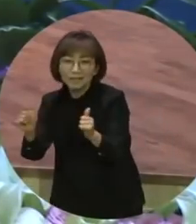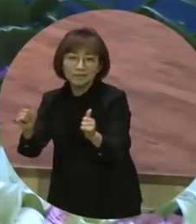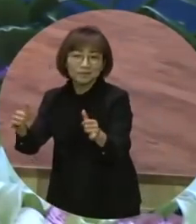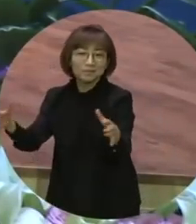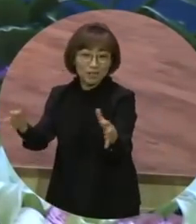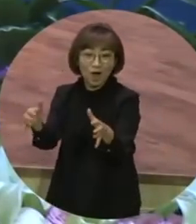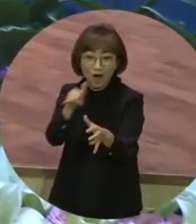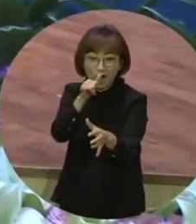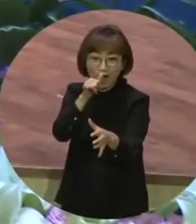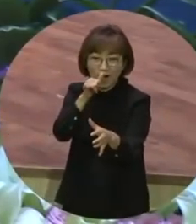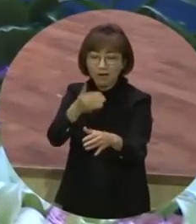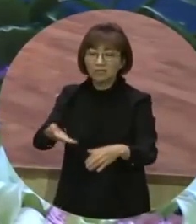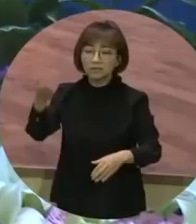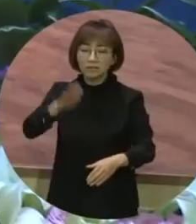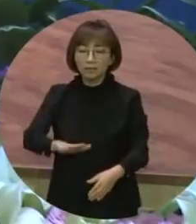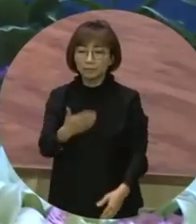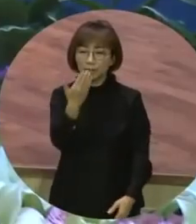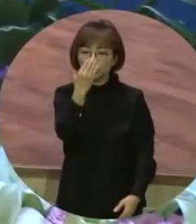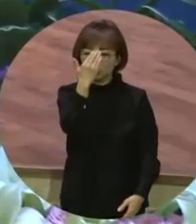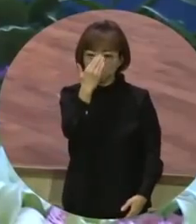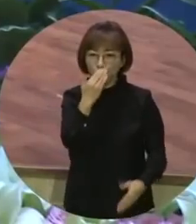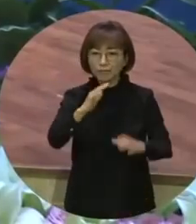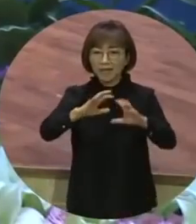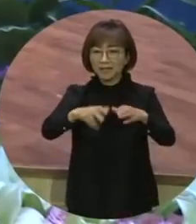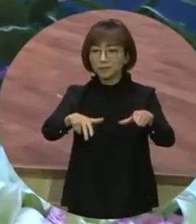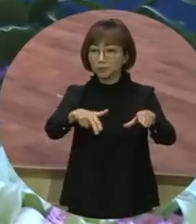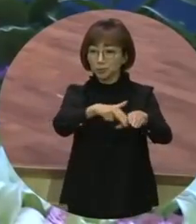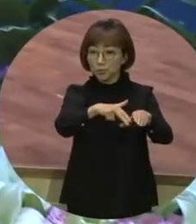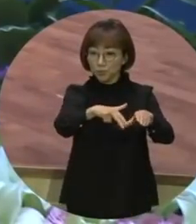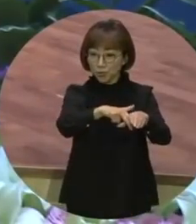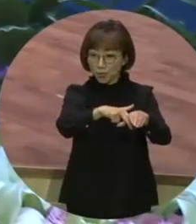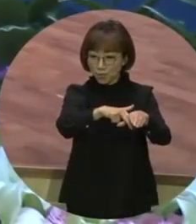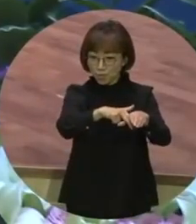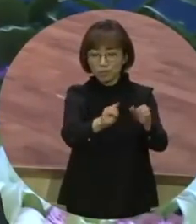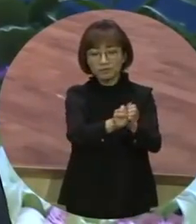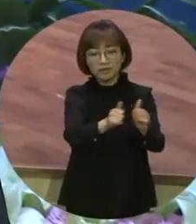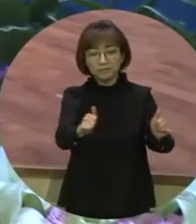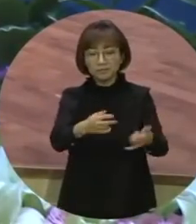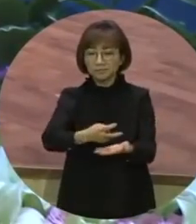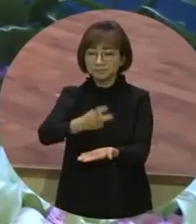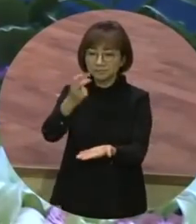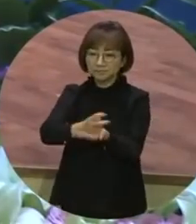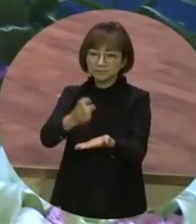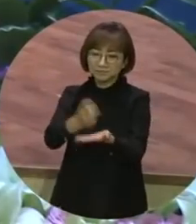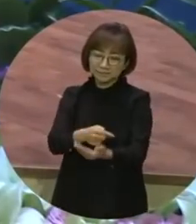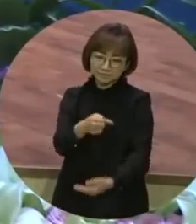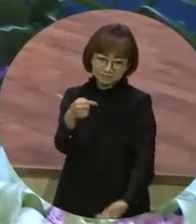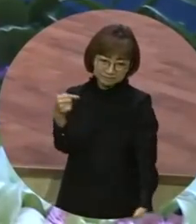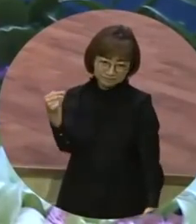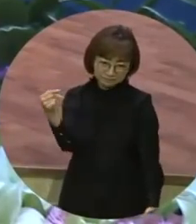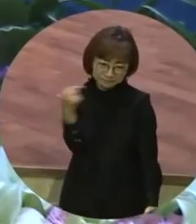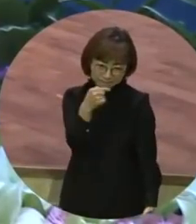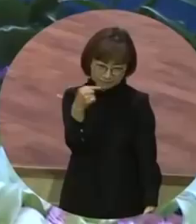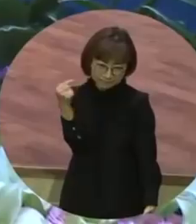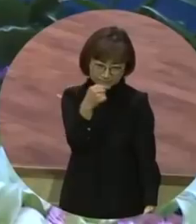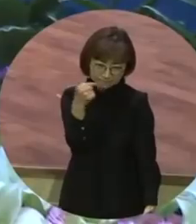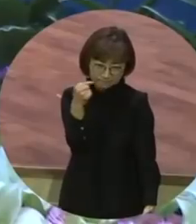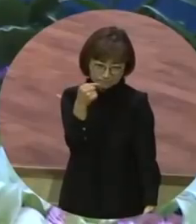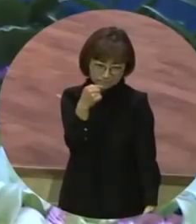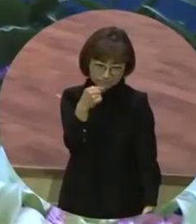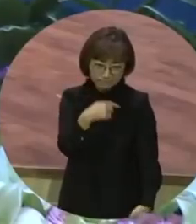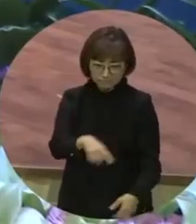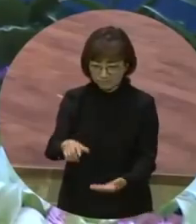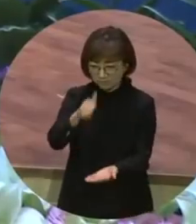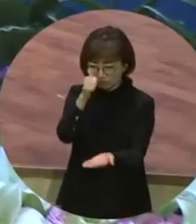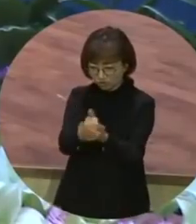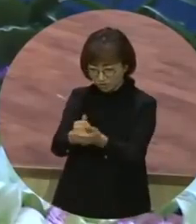유대교 배경을 가진 사람들이 율법적 이 정죄를 하는 이 사람들이